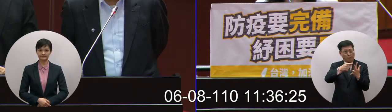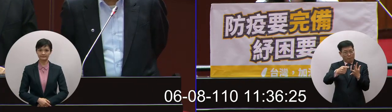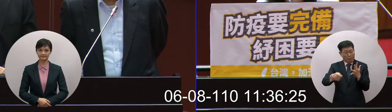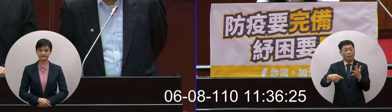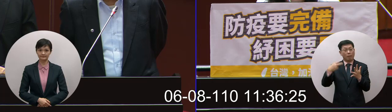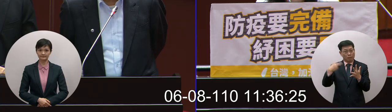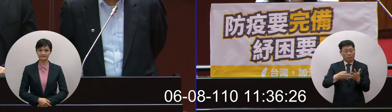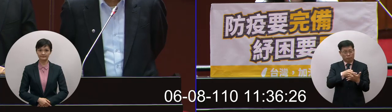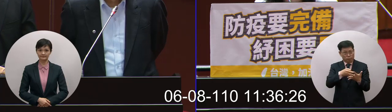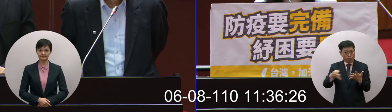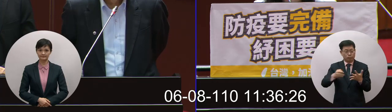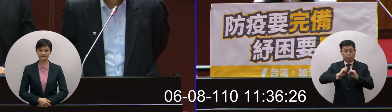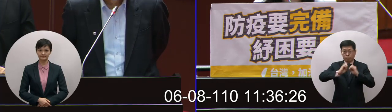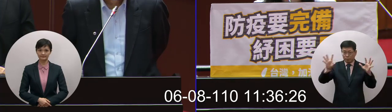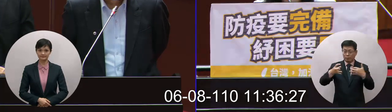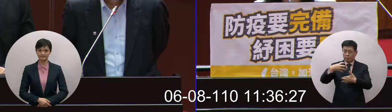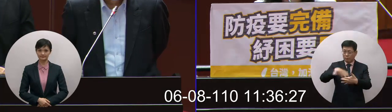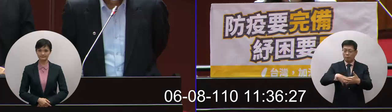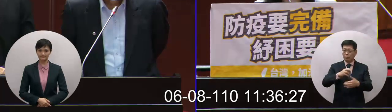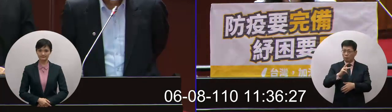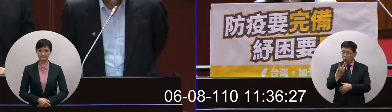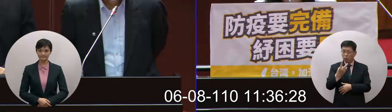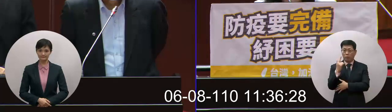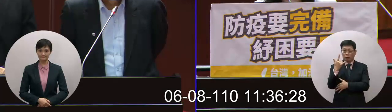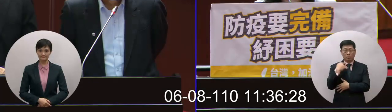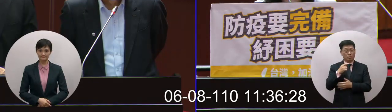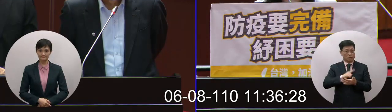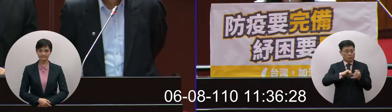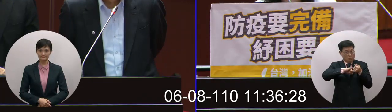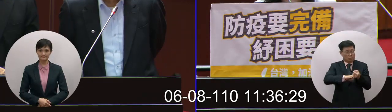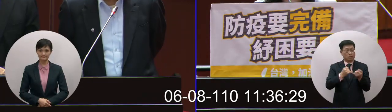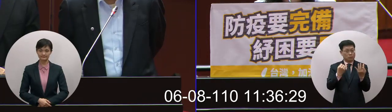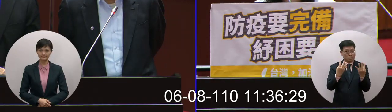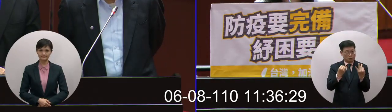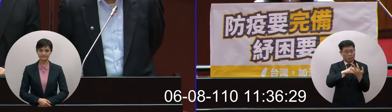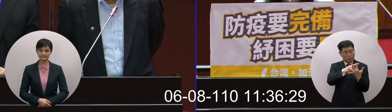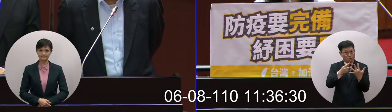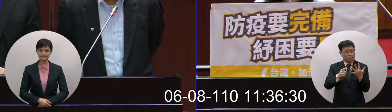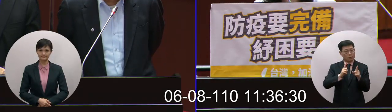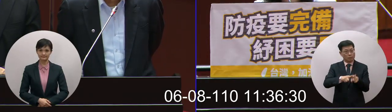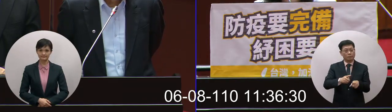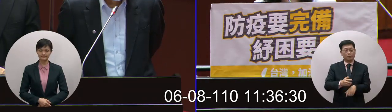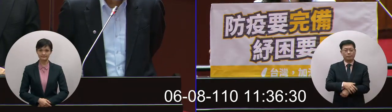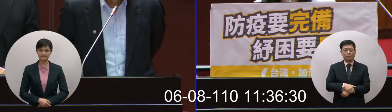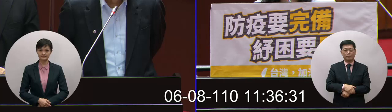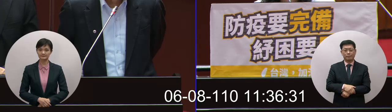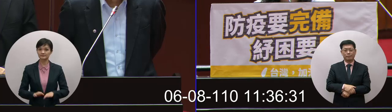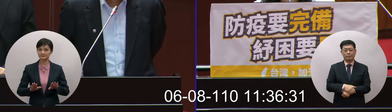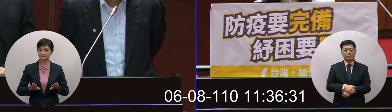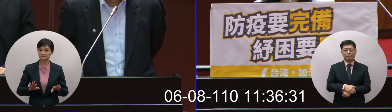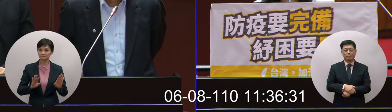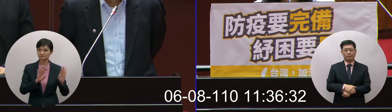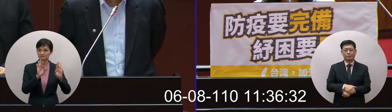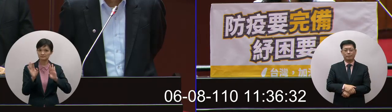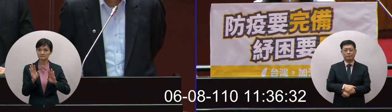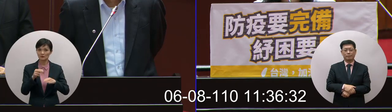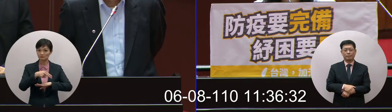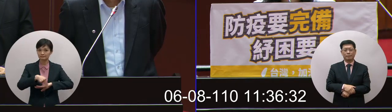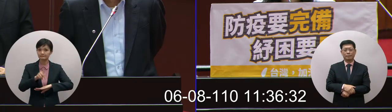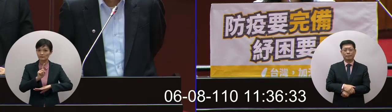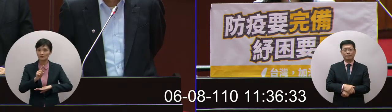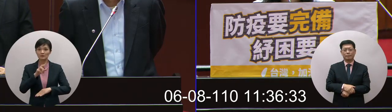做框列，然后来做放到这个框架当中，还是说会以登记的优先顺序来做处理？ 大概目前大概就会规划